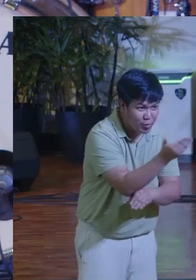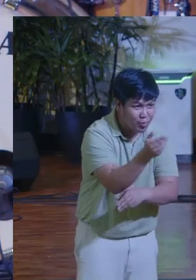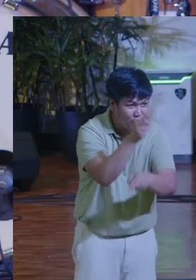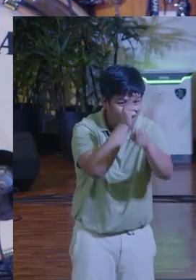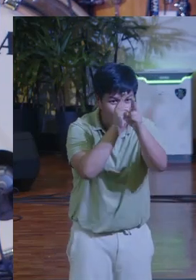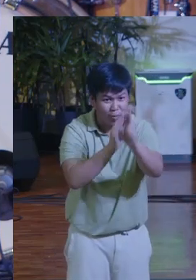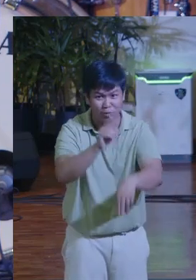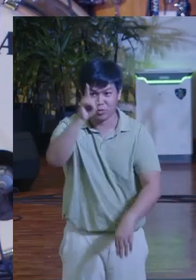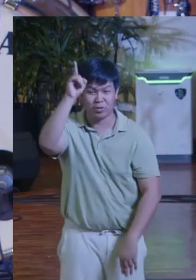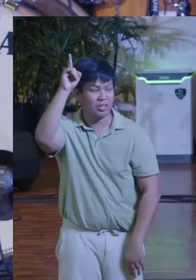sa Diyos.